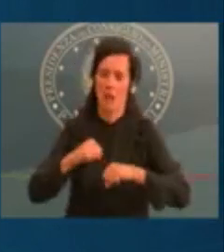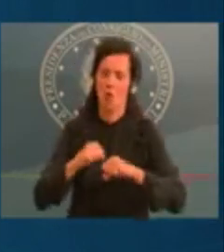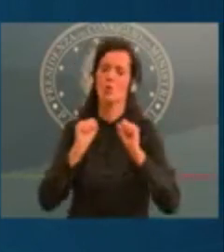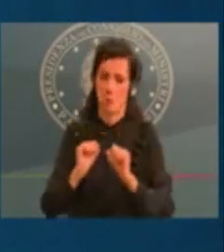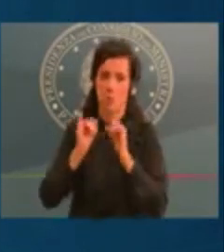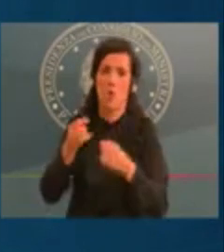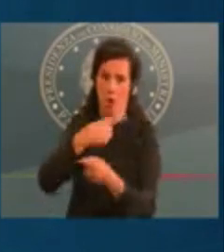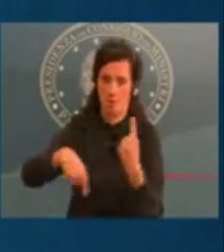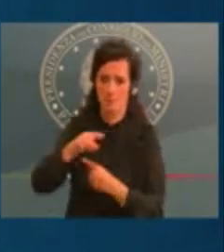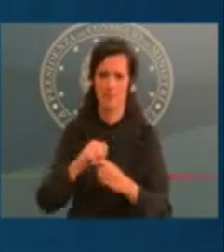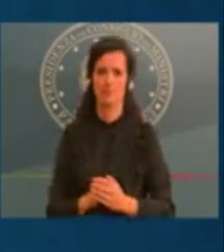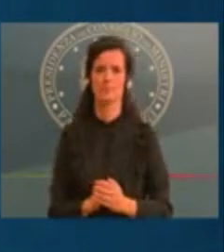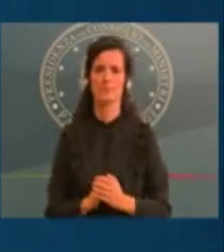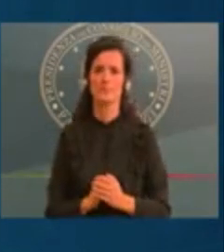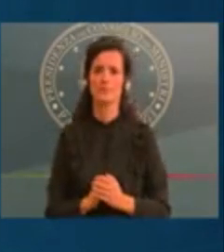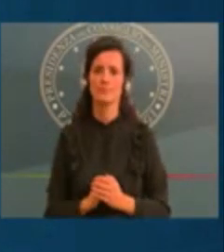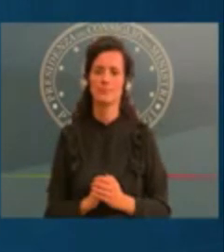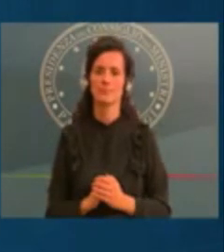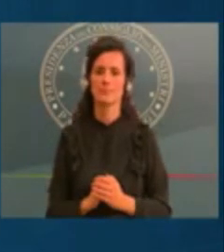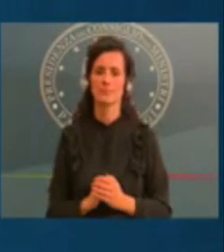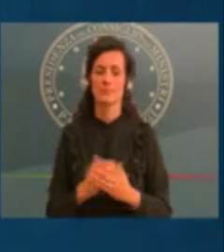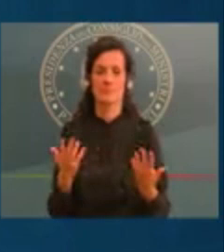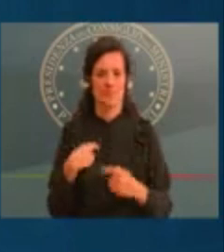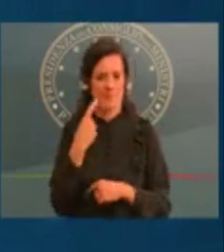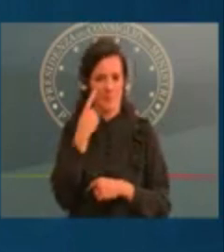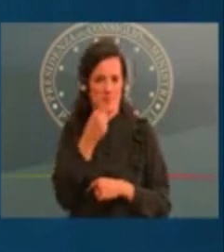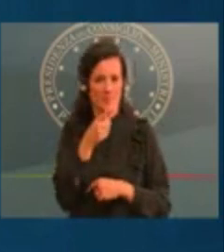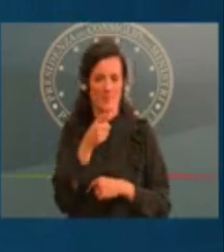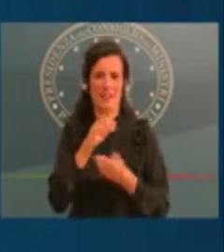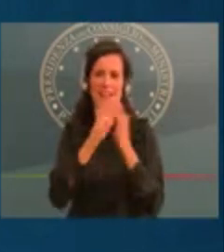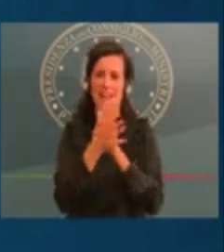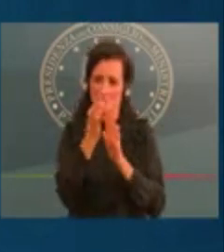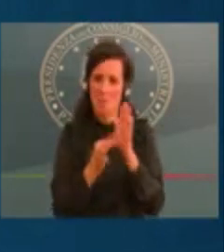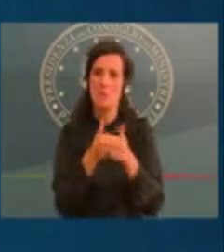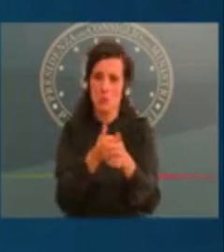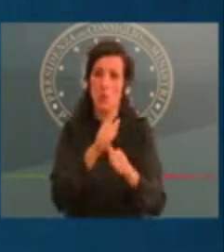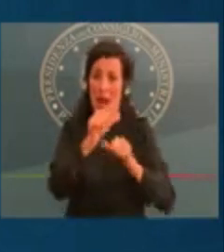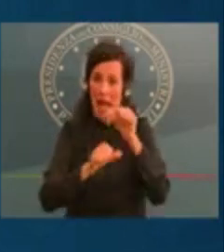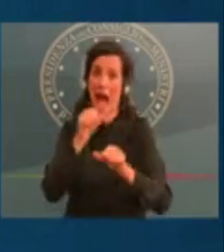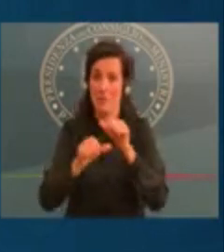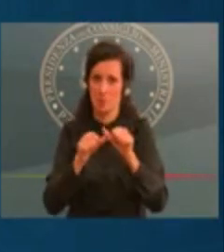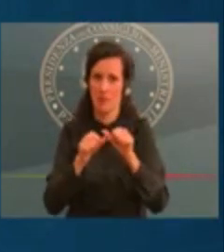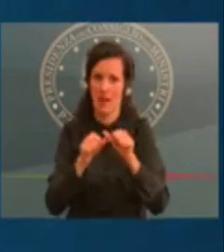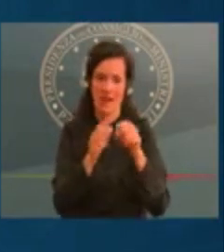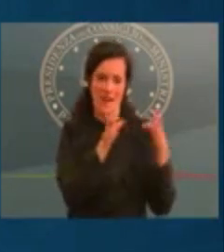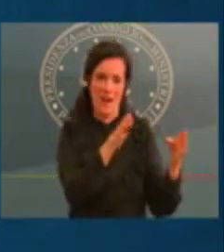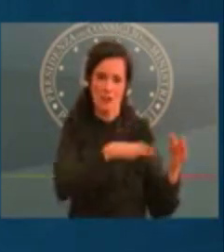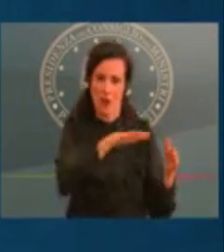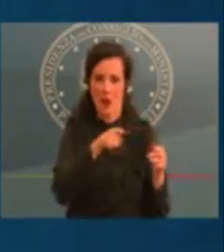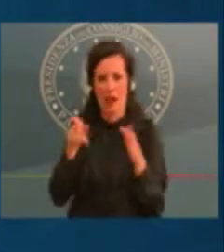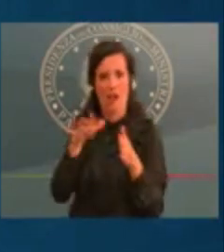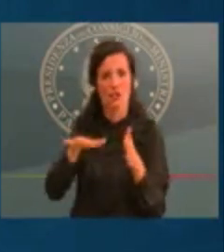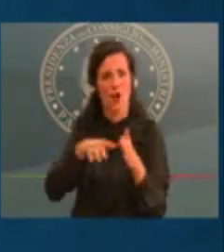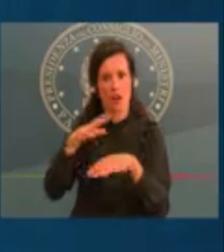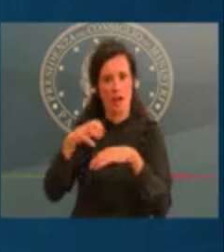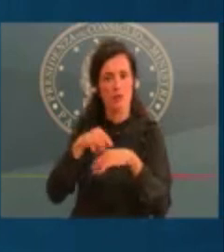che la campania sarebbe rientrata nella zona arancione con rischio alto tendente alla zona rossa ancora ieri la